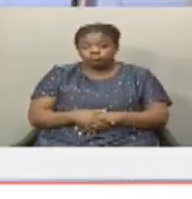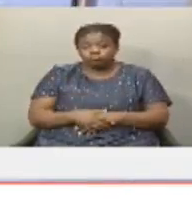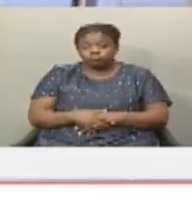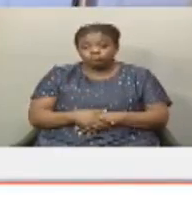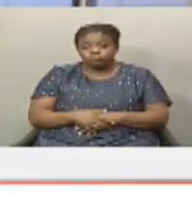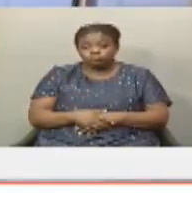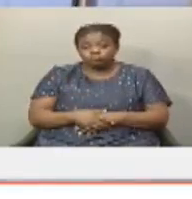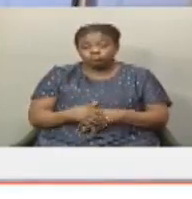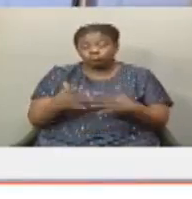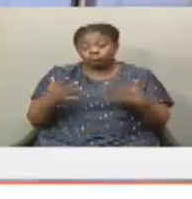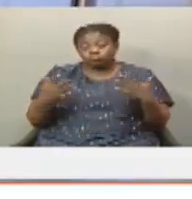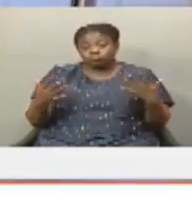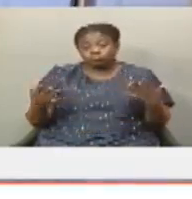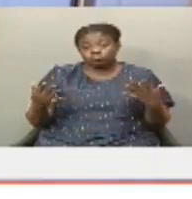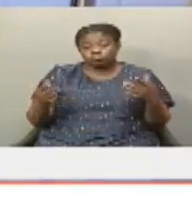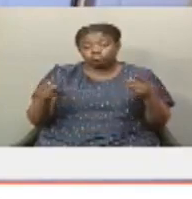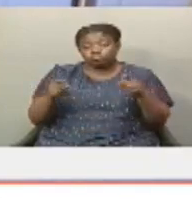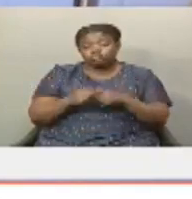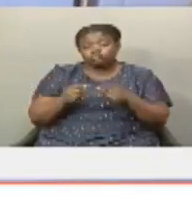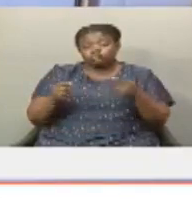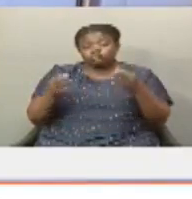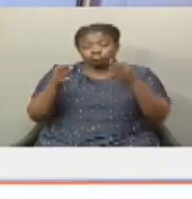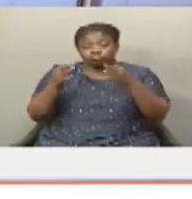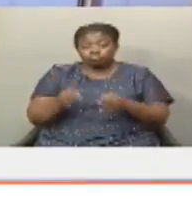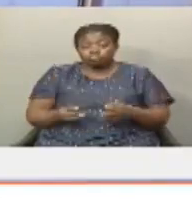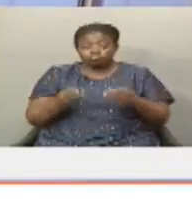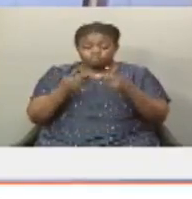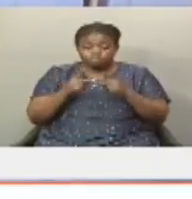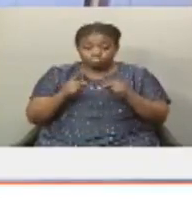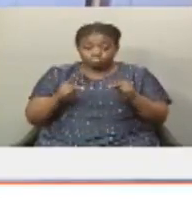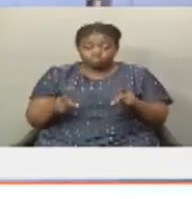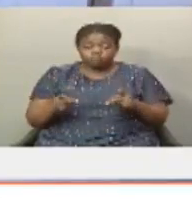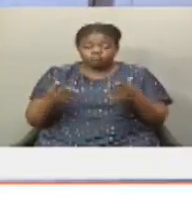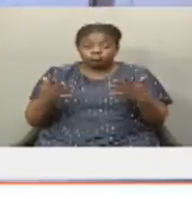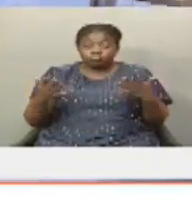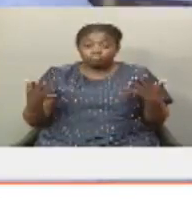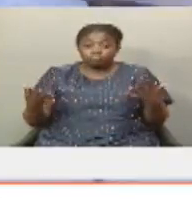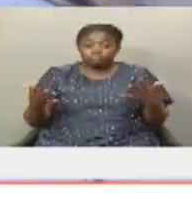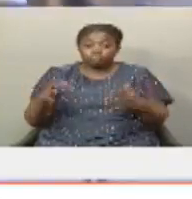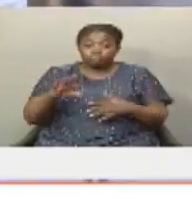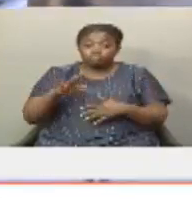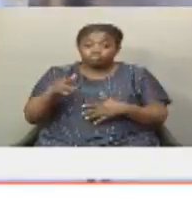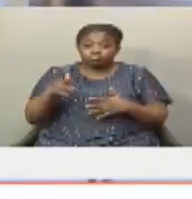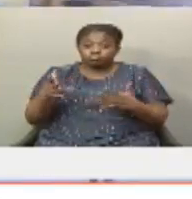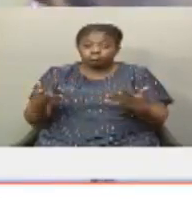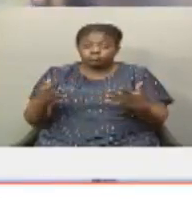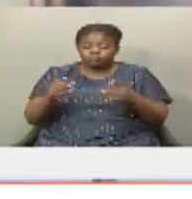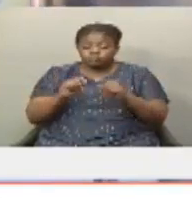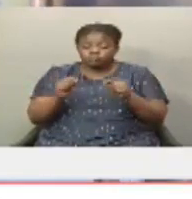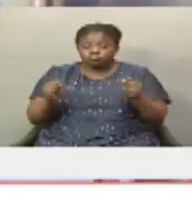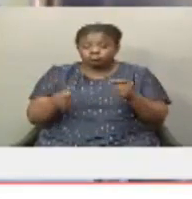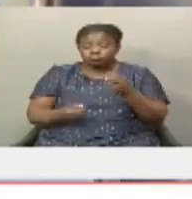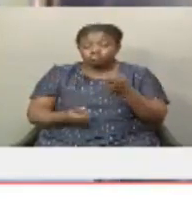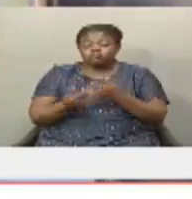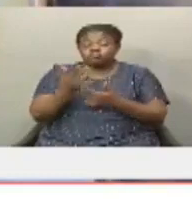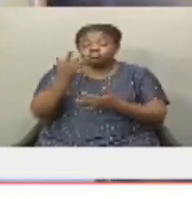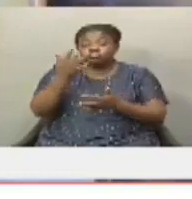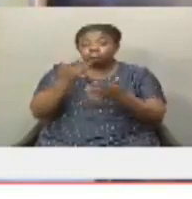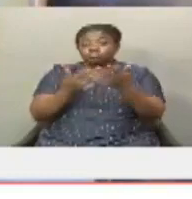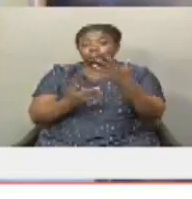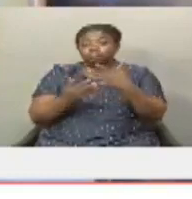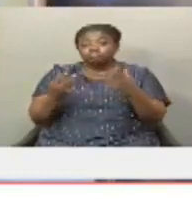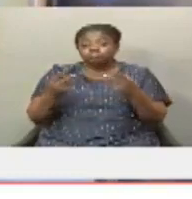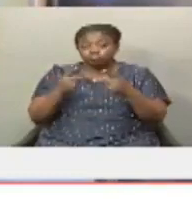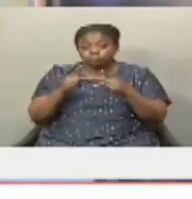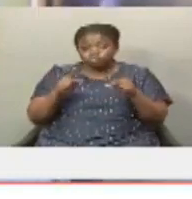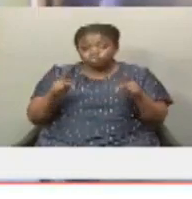Kintu kati kyendomodde, ekintu kitabuse. Entangawuuzi amazzi gajyasizza, sitiimu lya gyasizza,